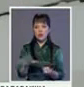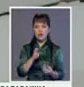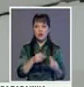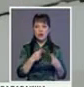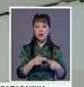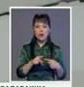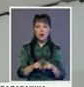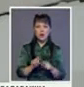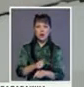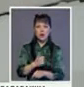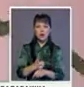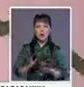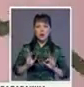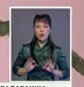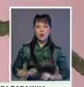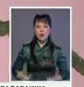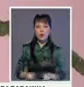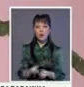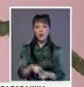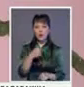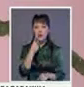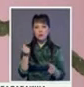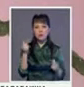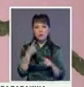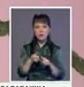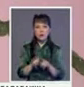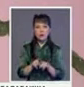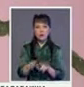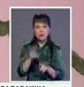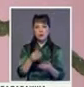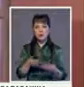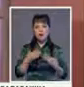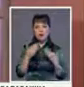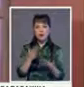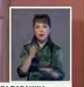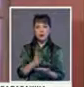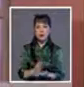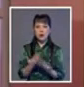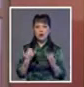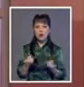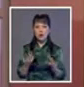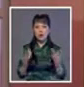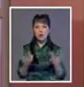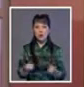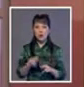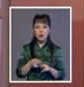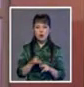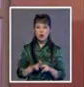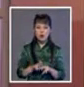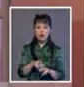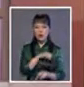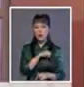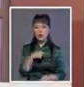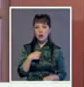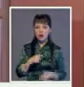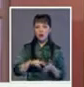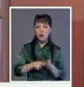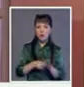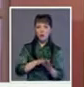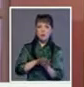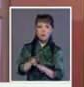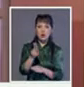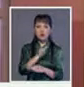аудандық прокуратурасы оны жабу туралы ұйғарым жасады. Кепілдік жоқ. Бұны құлап қалмайтынына соңғы мақсатта біз қазір толық